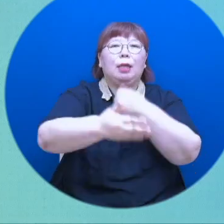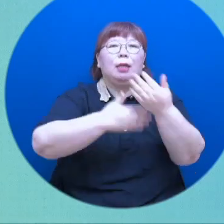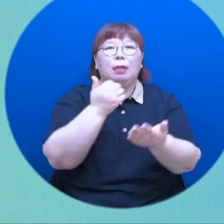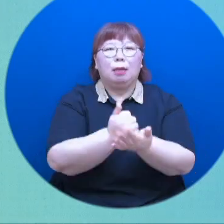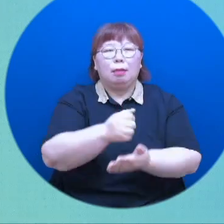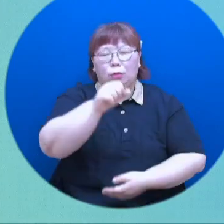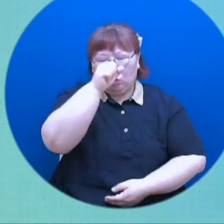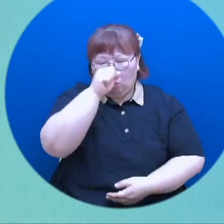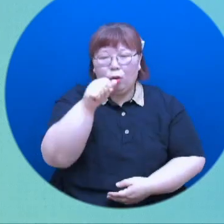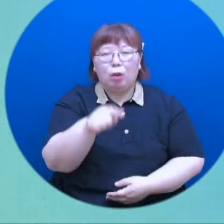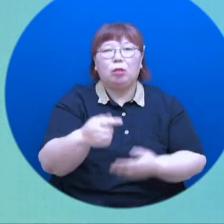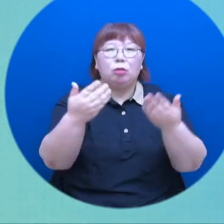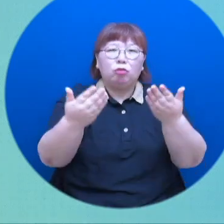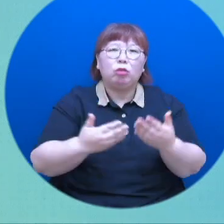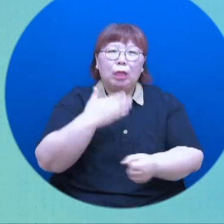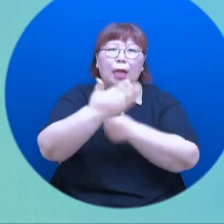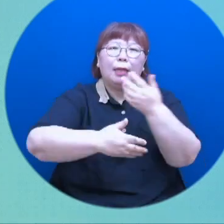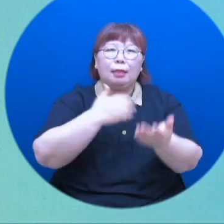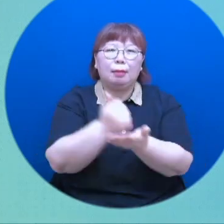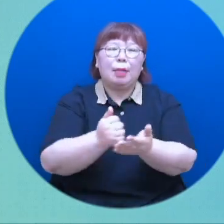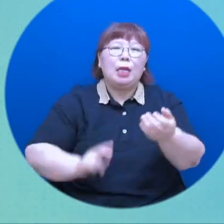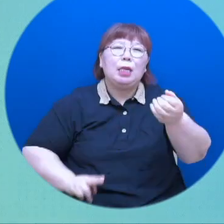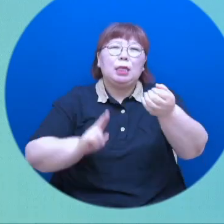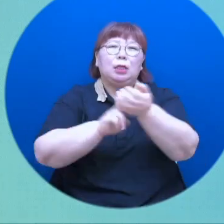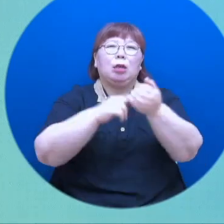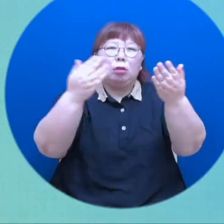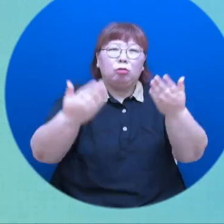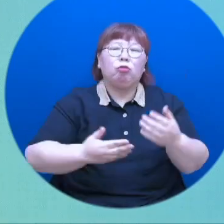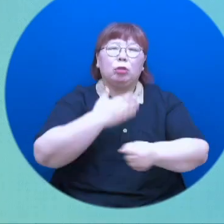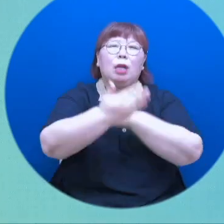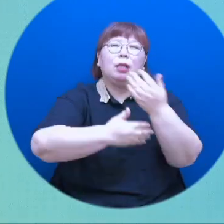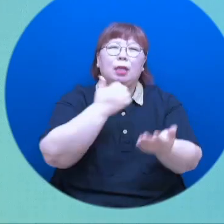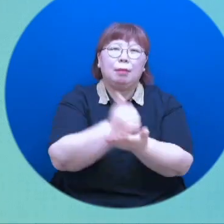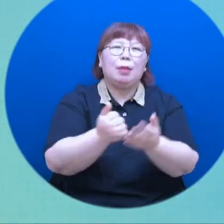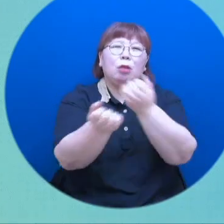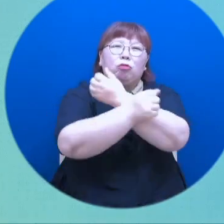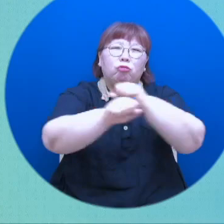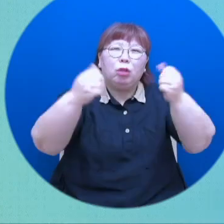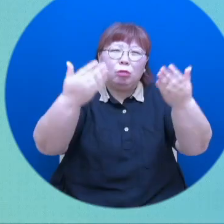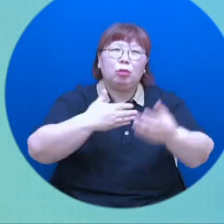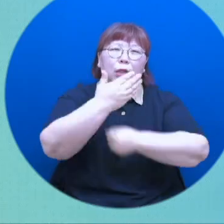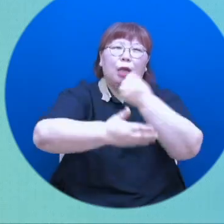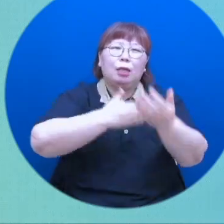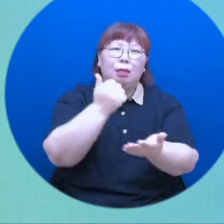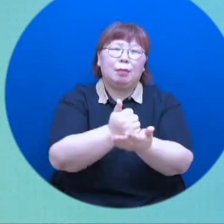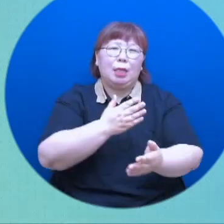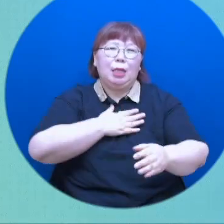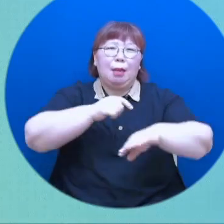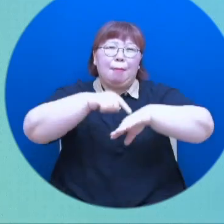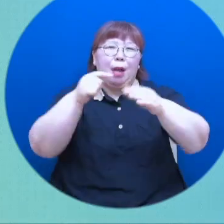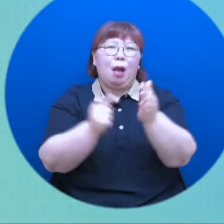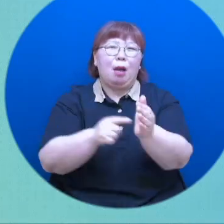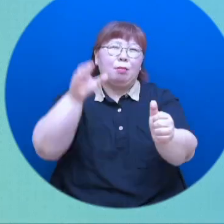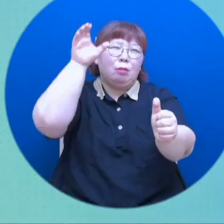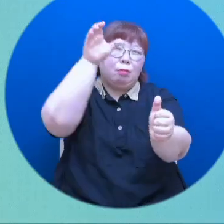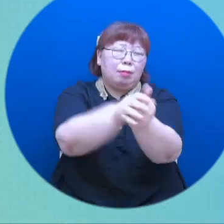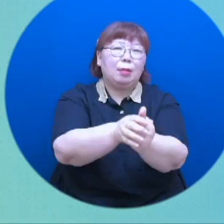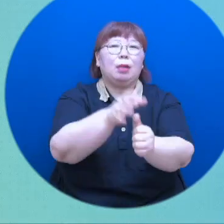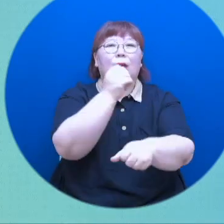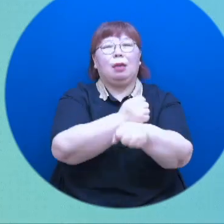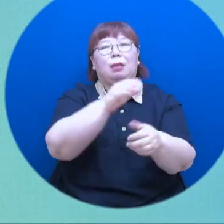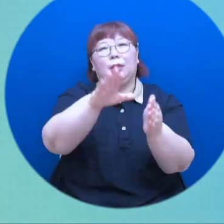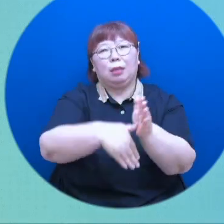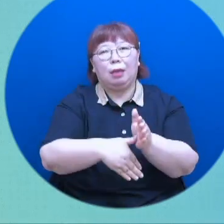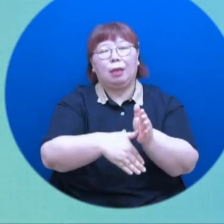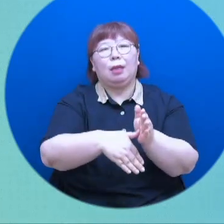주시는 하나님, 기적을 행하시는 하나님, 속량하시는 하나님, 그 하나님께 내 마음의 가짐을 쏟게 될